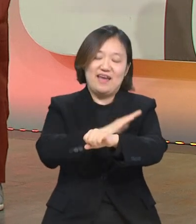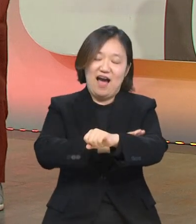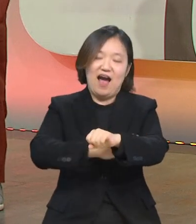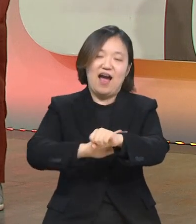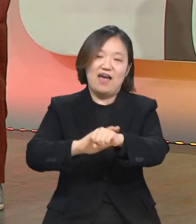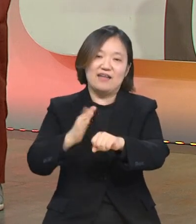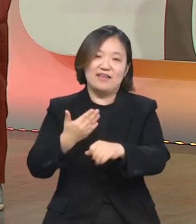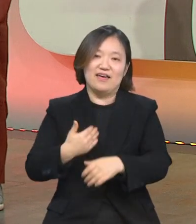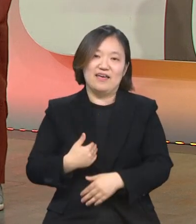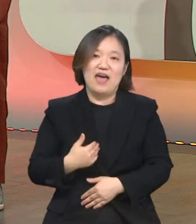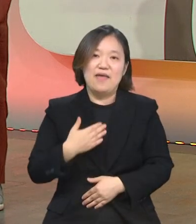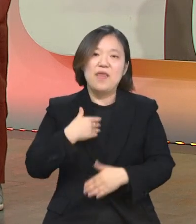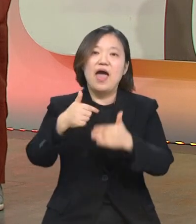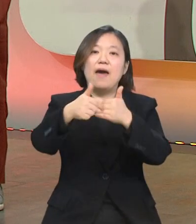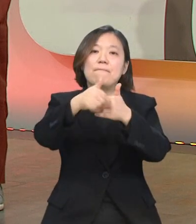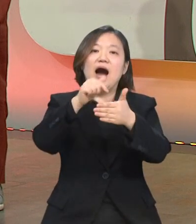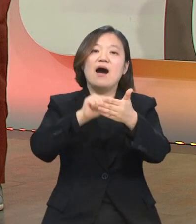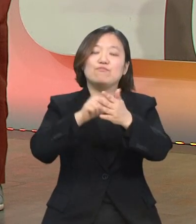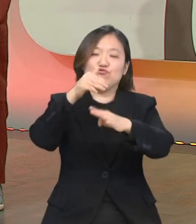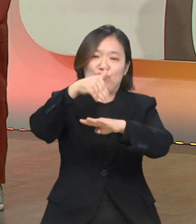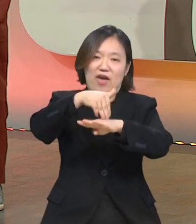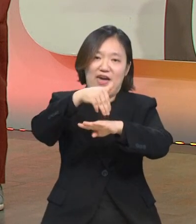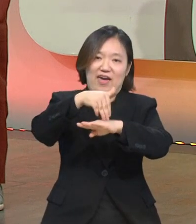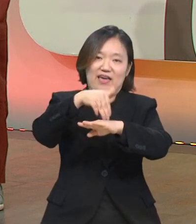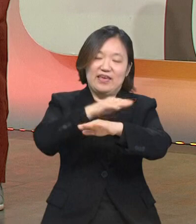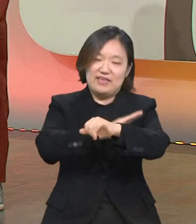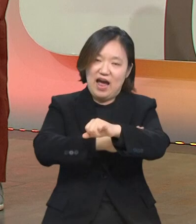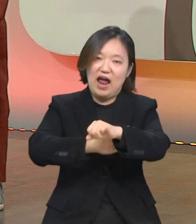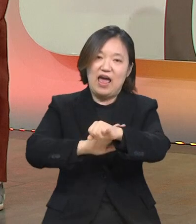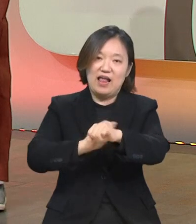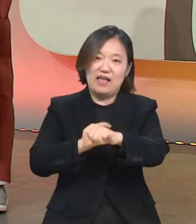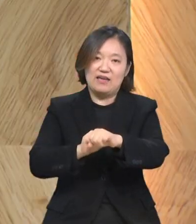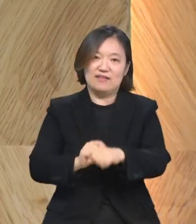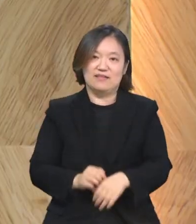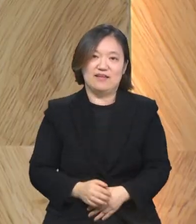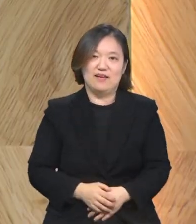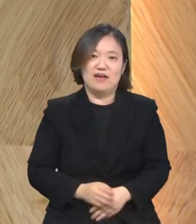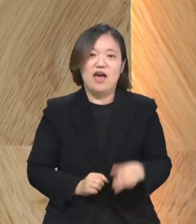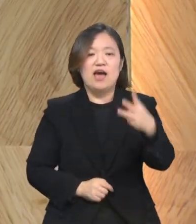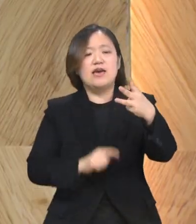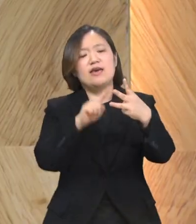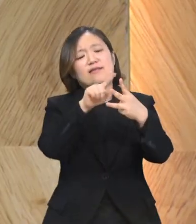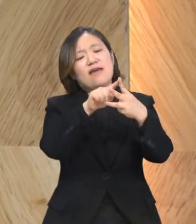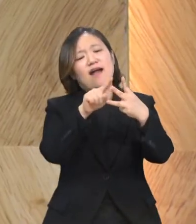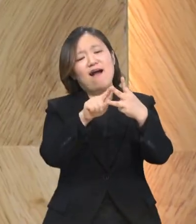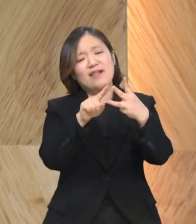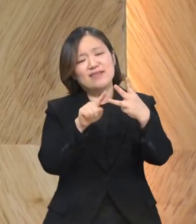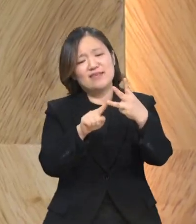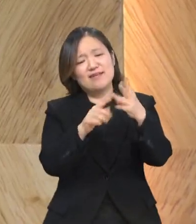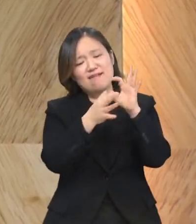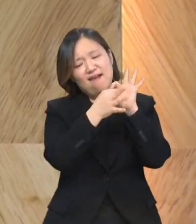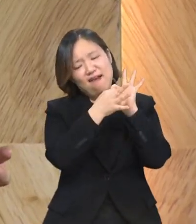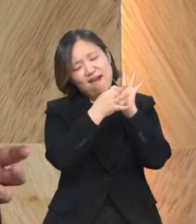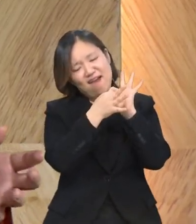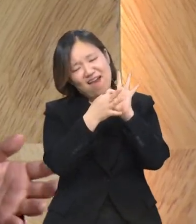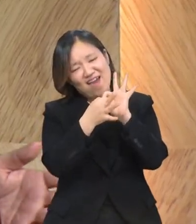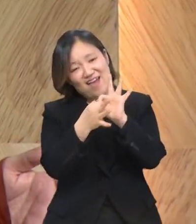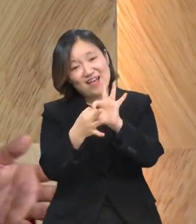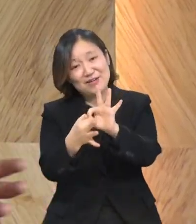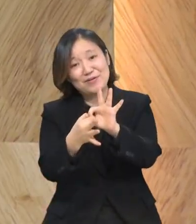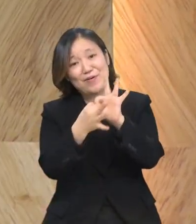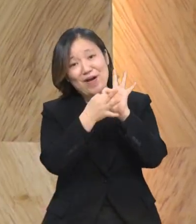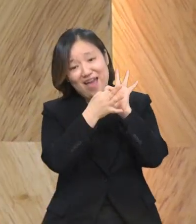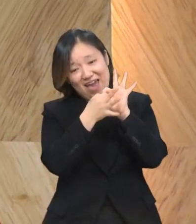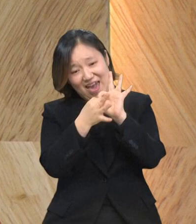잘 닦아야 된다 이 세 가지를 꾸준히 꾸준히